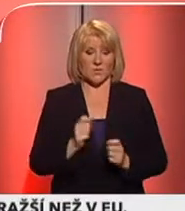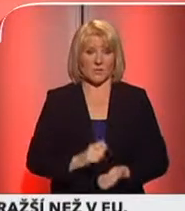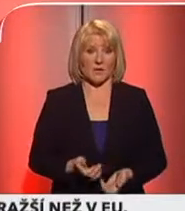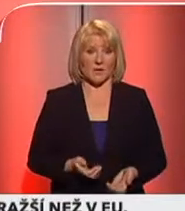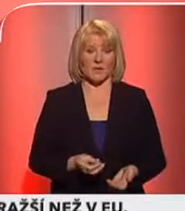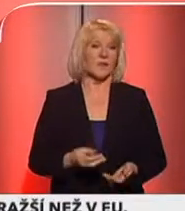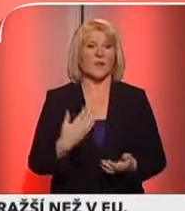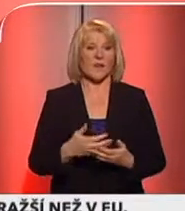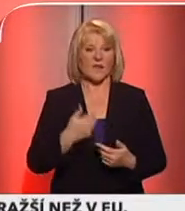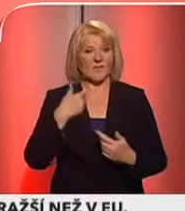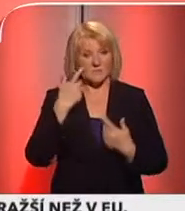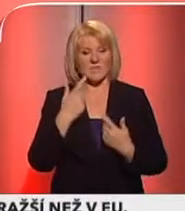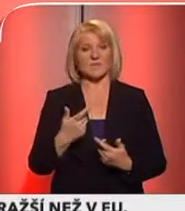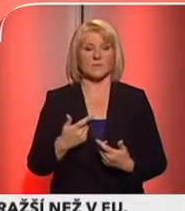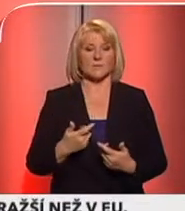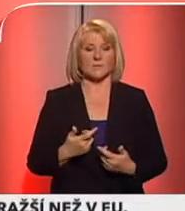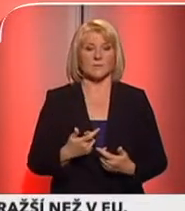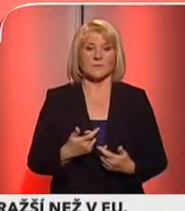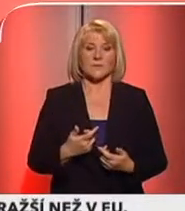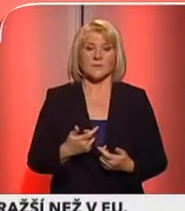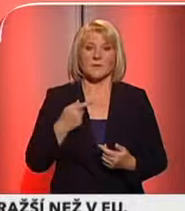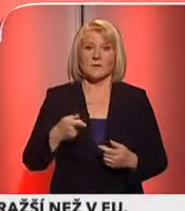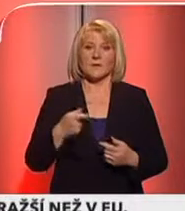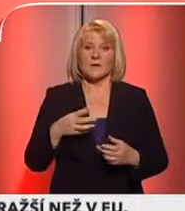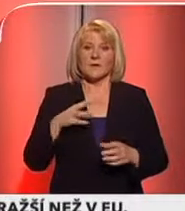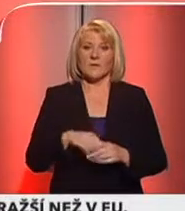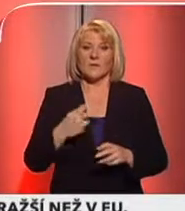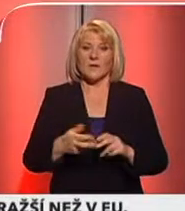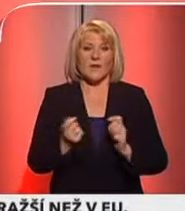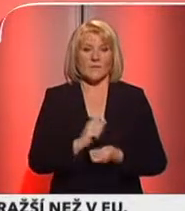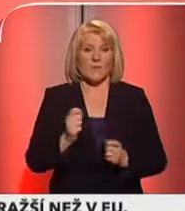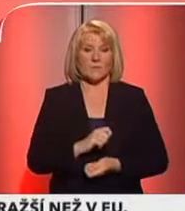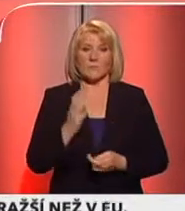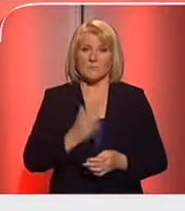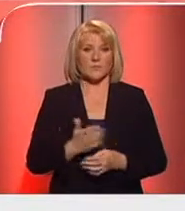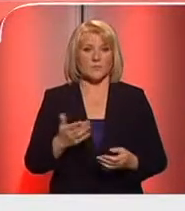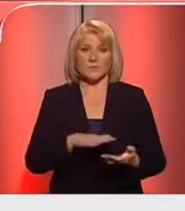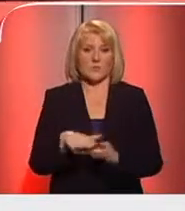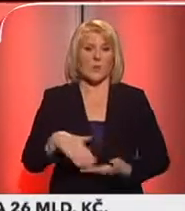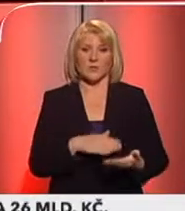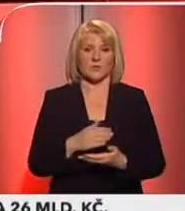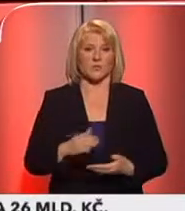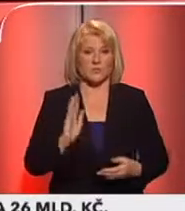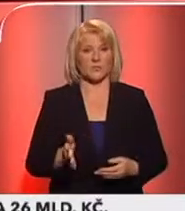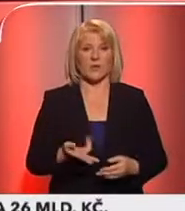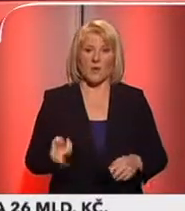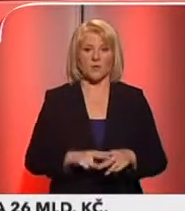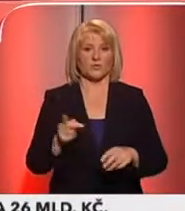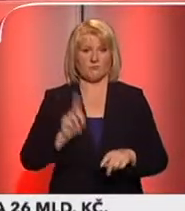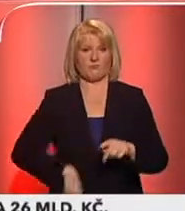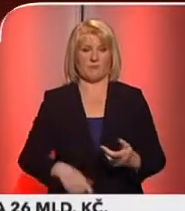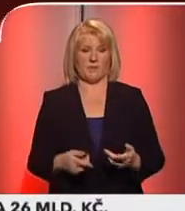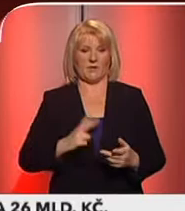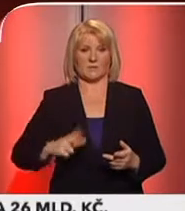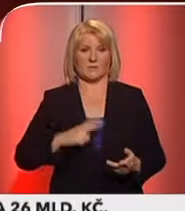skutečně v těch reformách vidíme velmi negativní vliv na celou tuhletu společnost a že by se dali dělat jinak. A